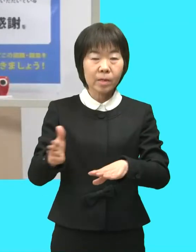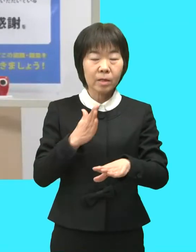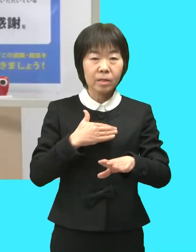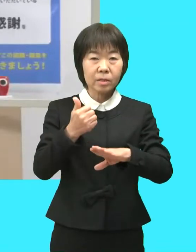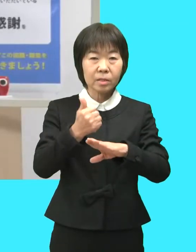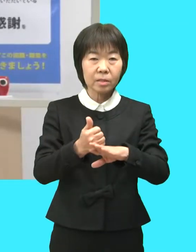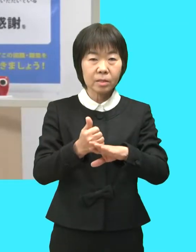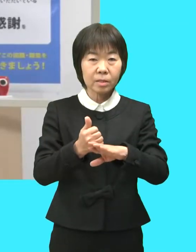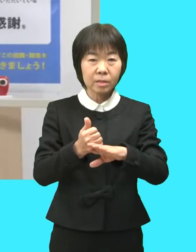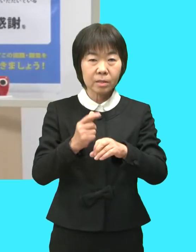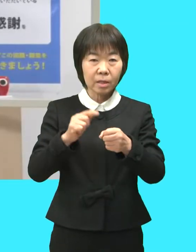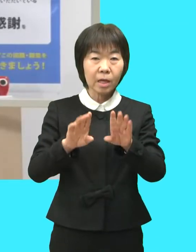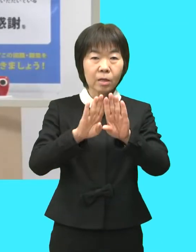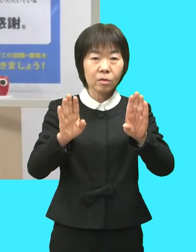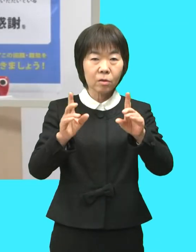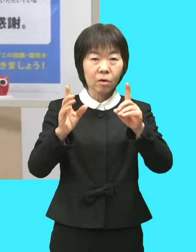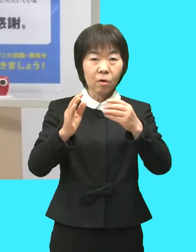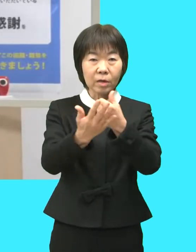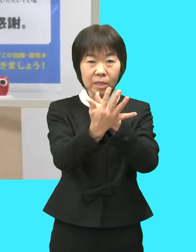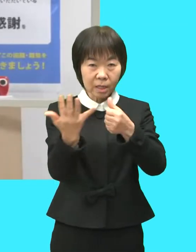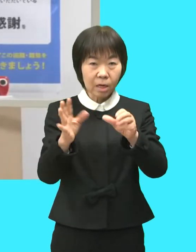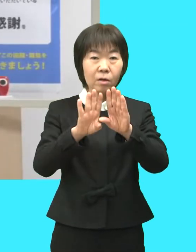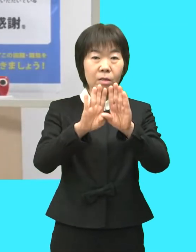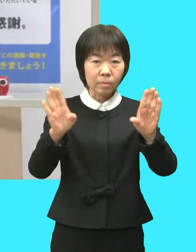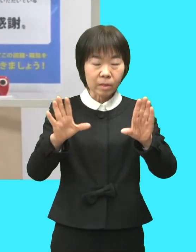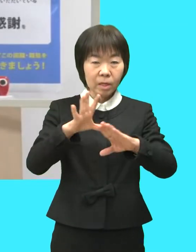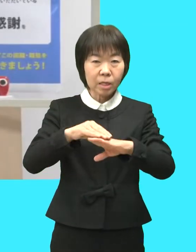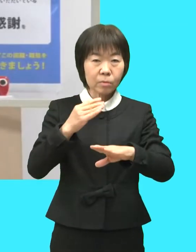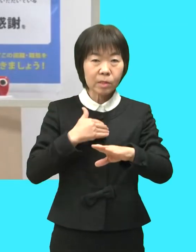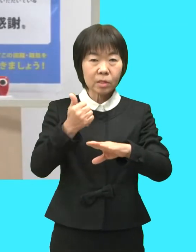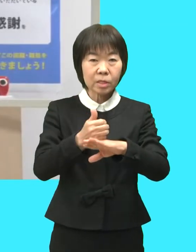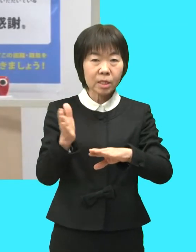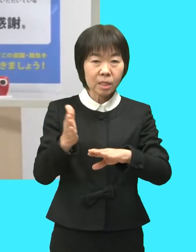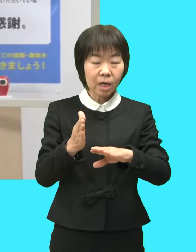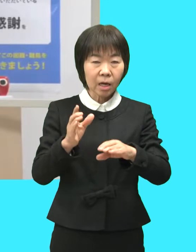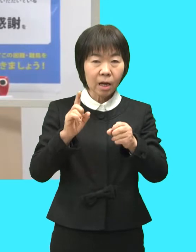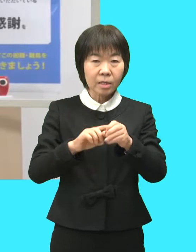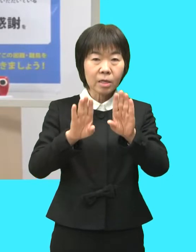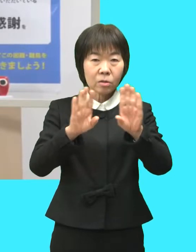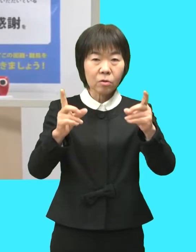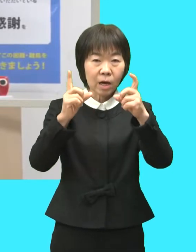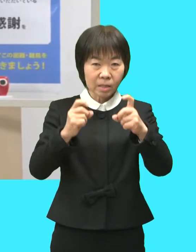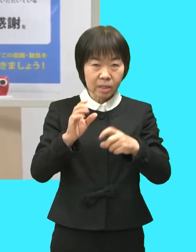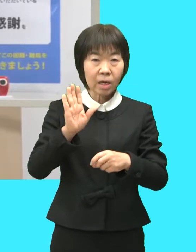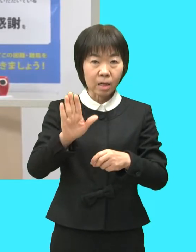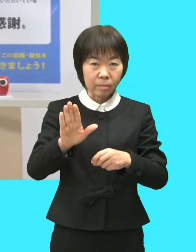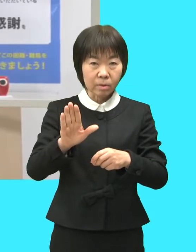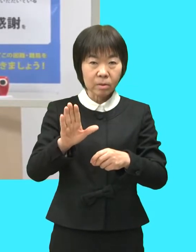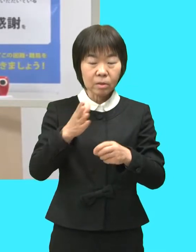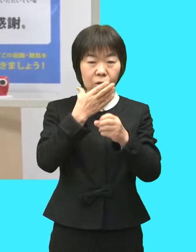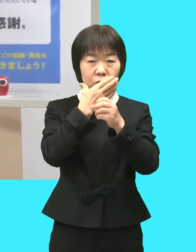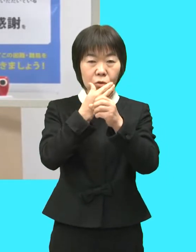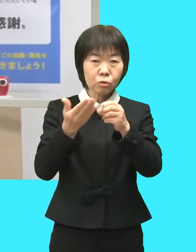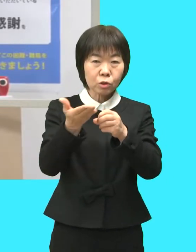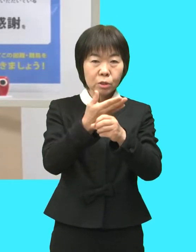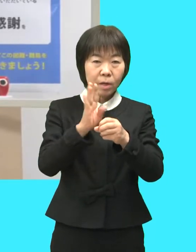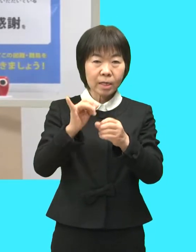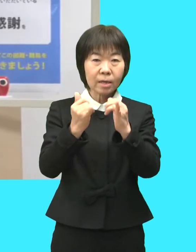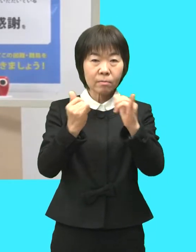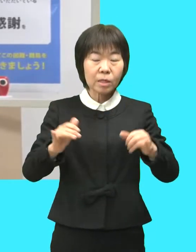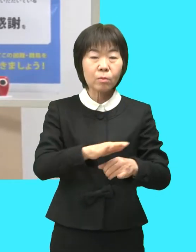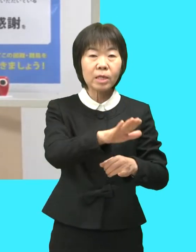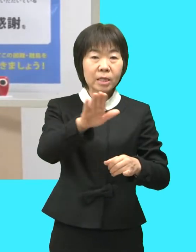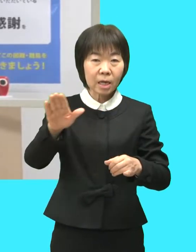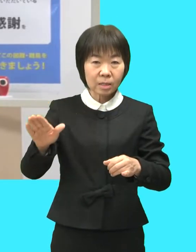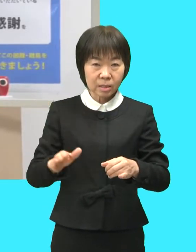ダムから知事年頭記者会見を始めます。まずはじめに知事から年頭の挨拶でございます。 福島県民の皆さんに謹ん